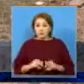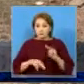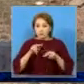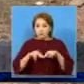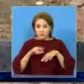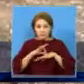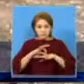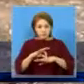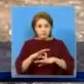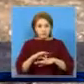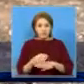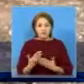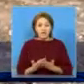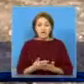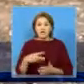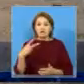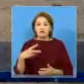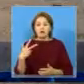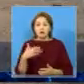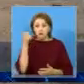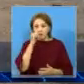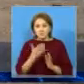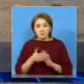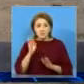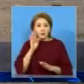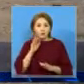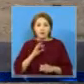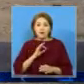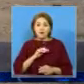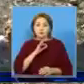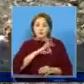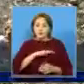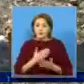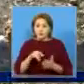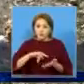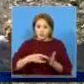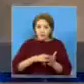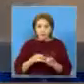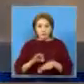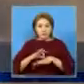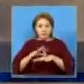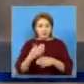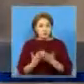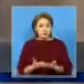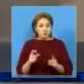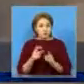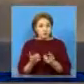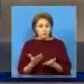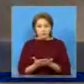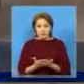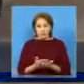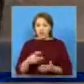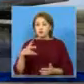жұмысы қызу жүрді. Тіпті 20-30 жылдан бері құдық суын пайдаланып отырған ауылдарға құбыр тартылды. Сөзімізді нақтылар